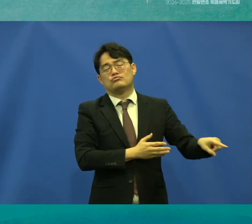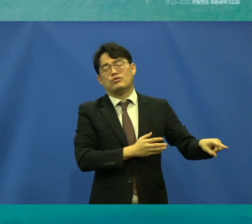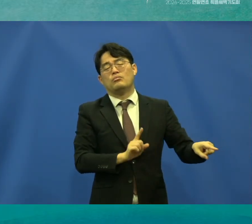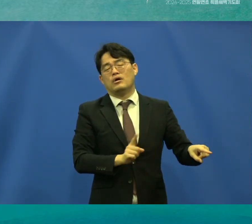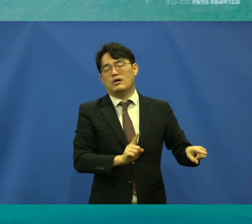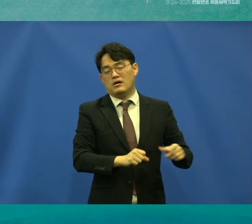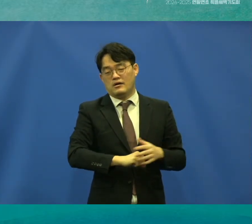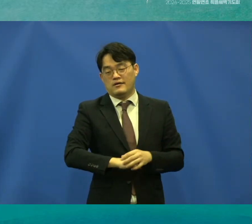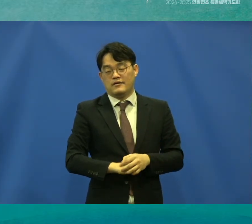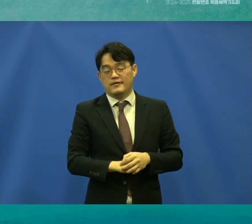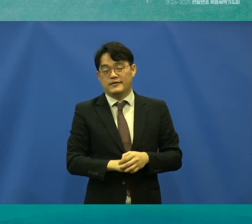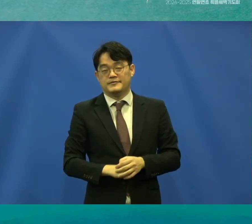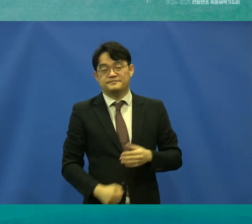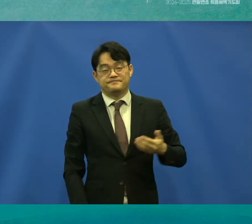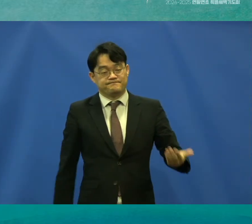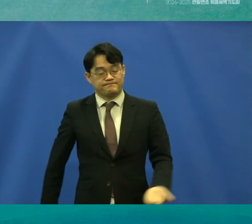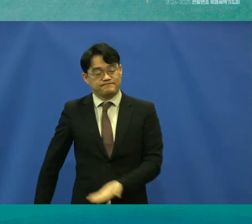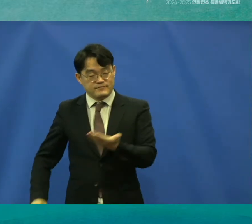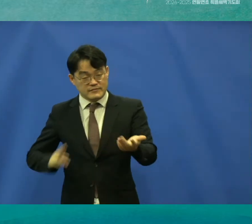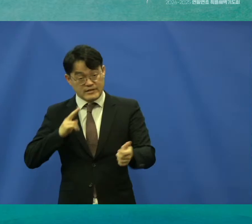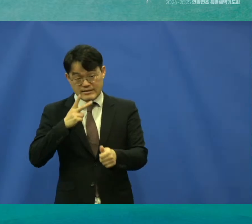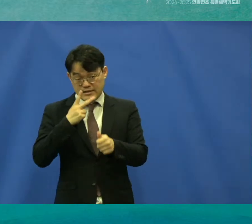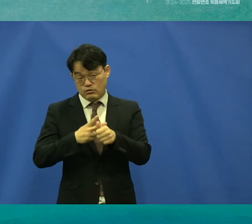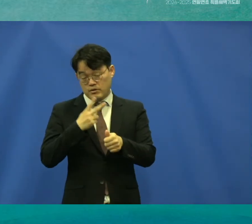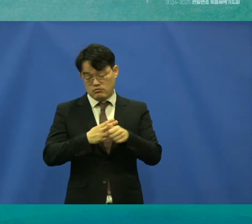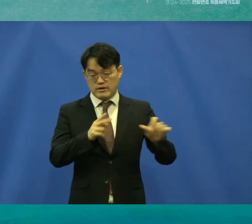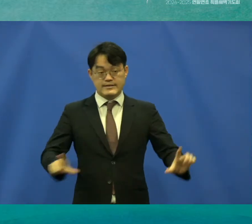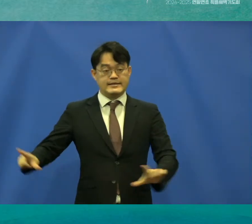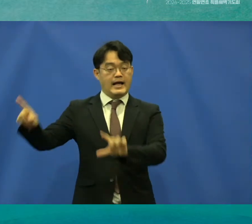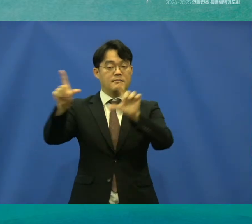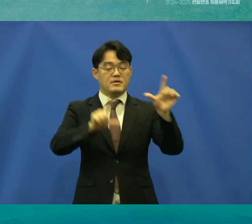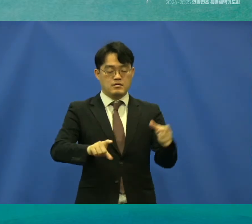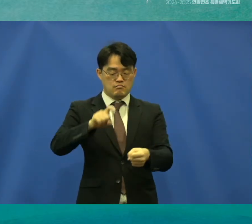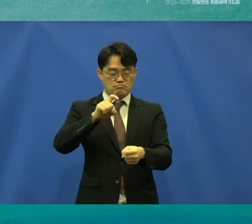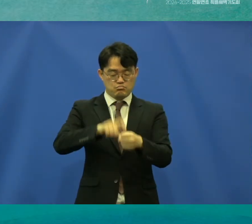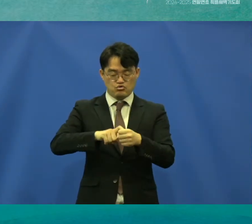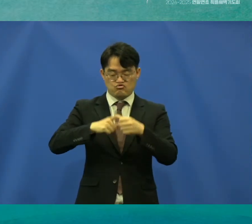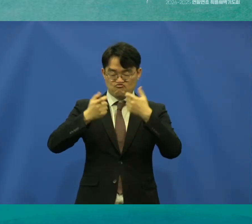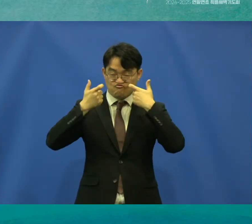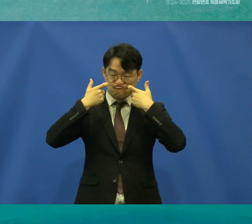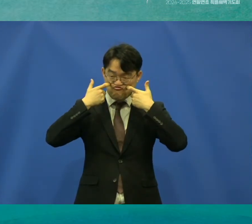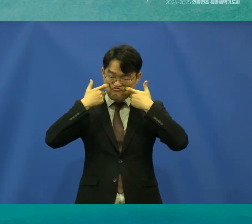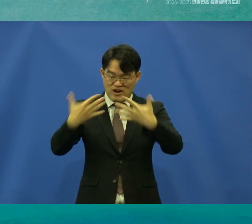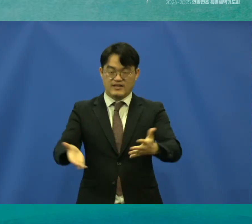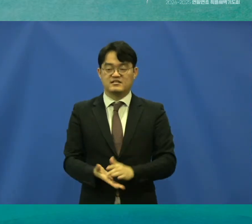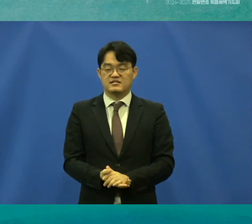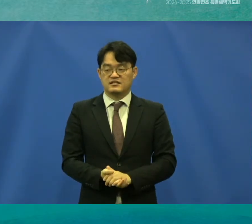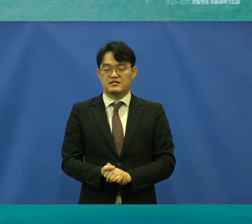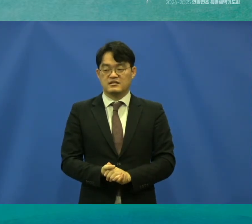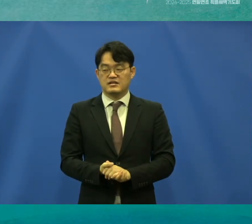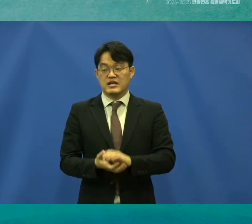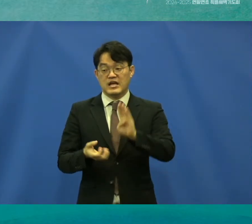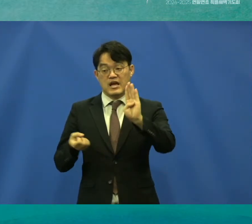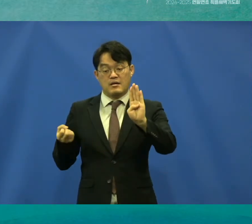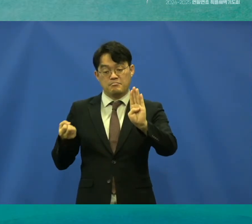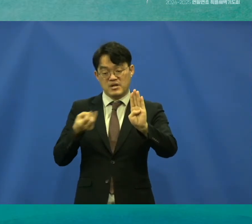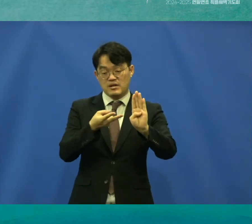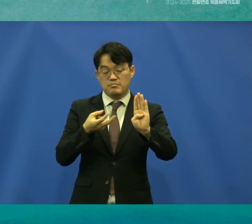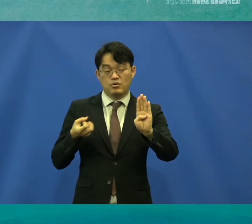바울이 얼마나 선명합니까? 빌립보에서 내게 사는 것이 그리스도니.